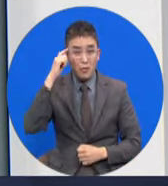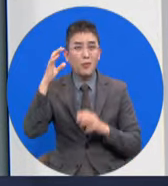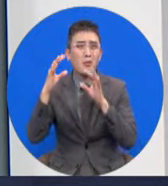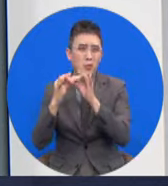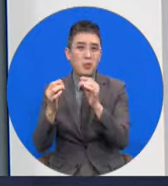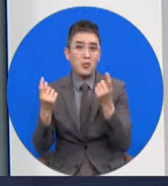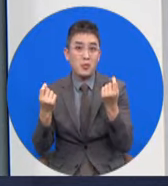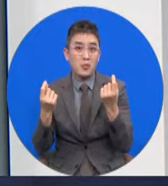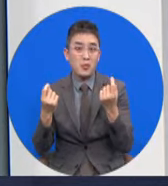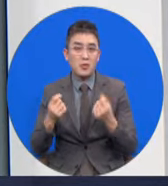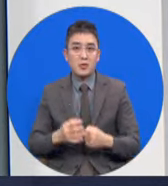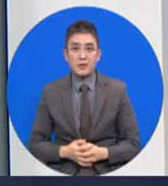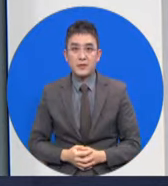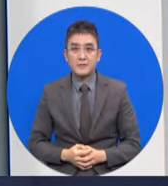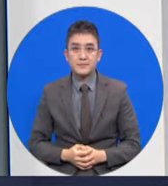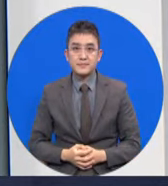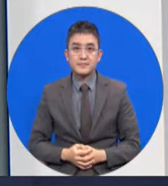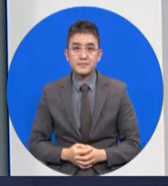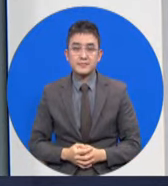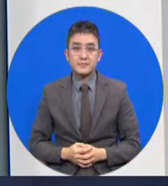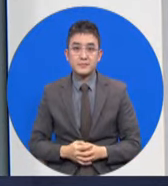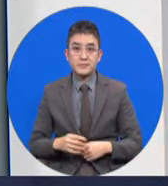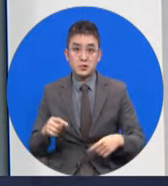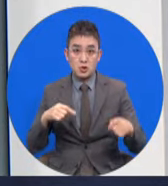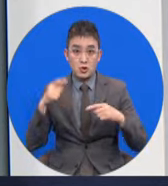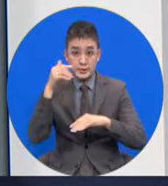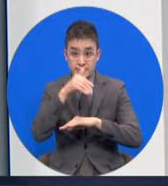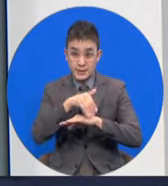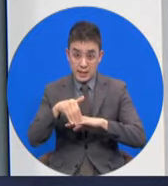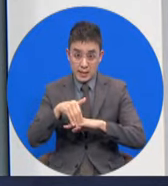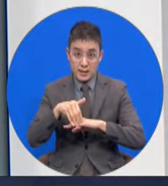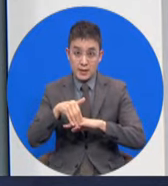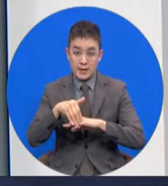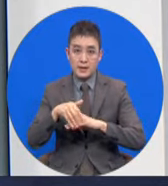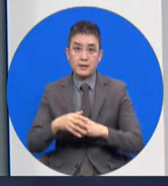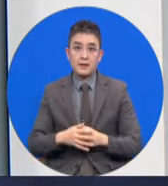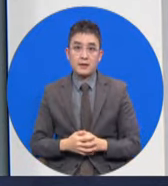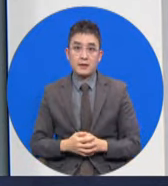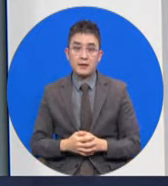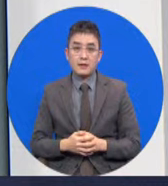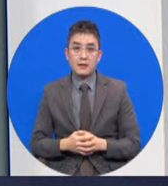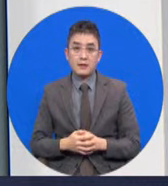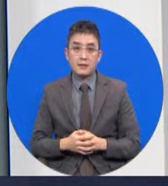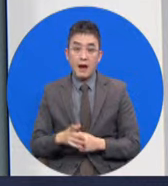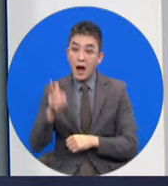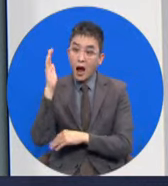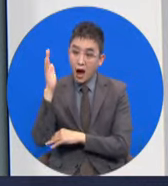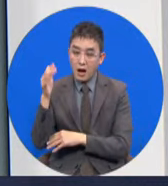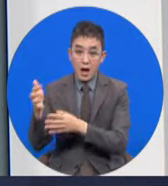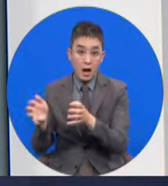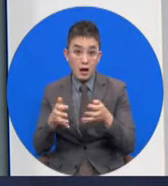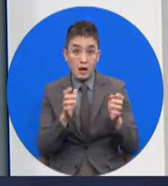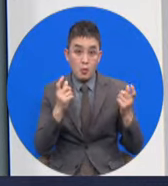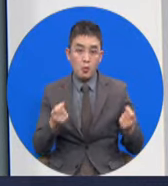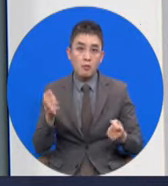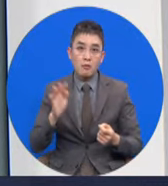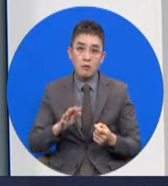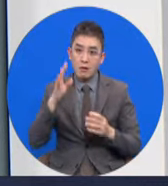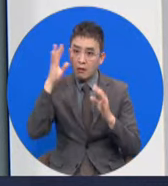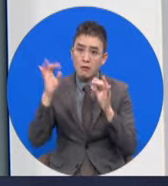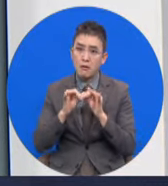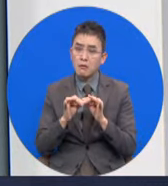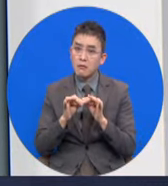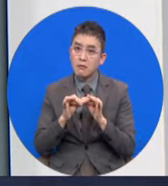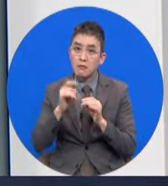선거에서 정책이란 말은 각 정당이 이야기했습니다만 들어오질 않았습니다. 그만큼 다른 것이 압도를 했기